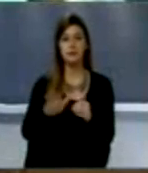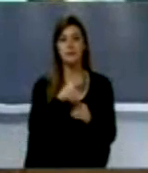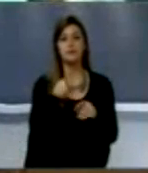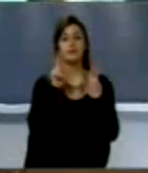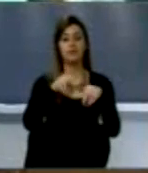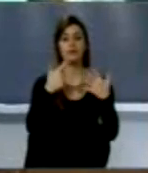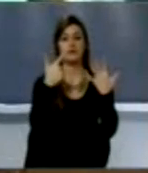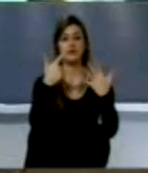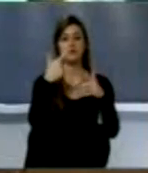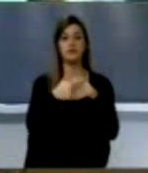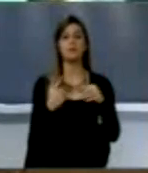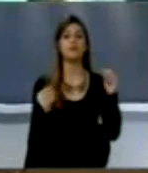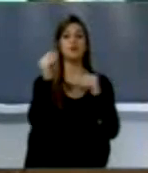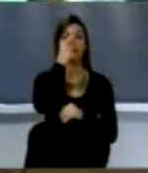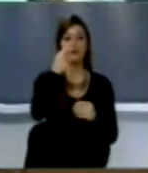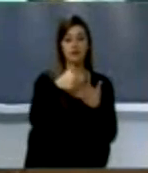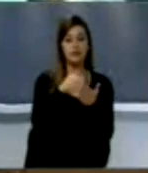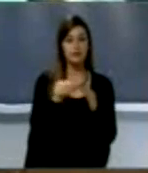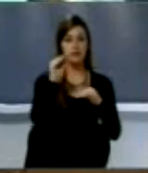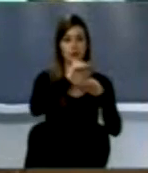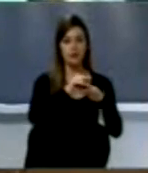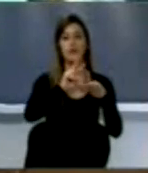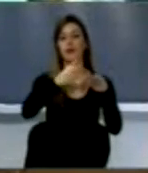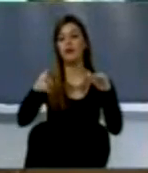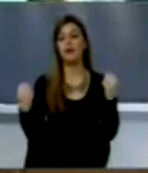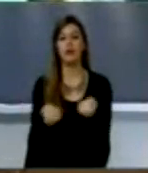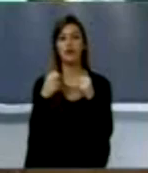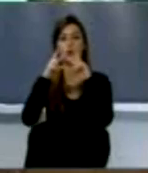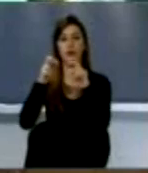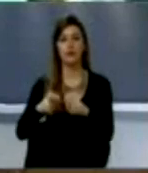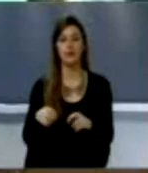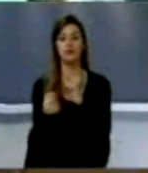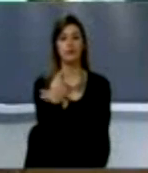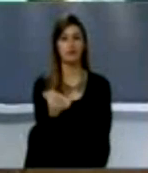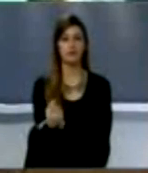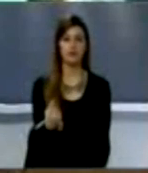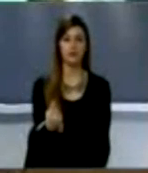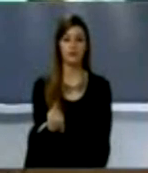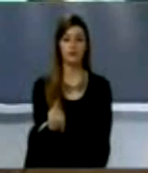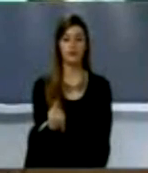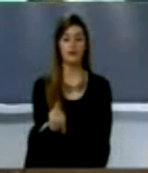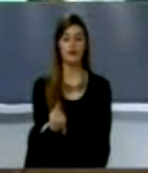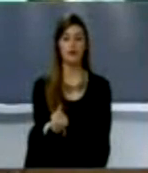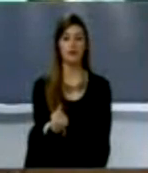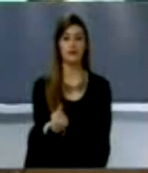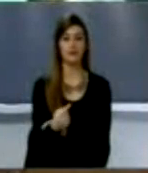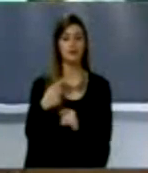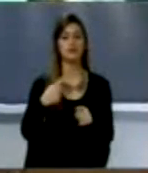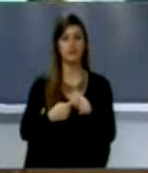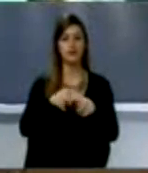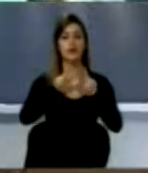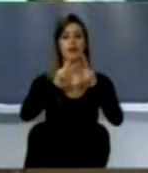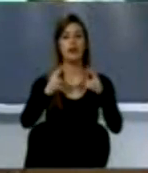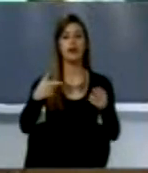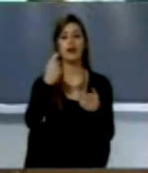7 fish më shumë për RTK-n sesa për të gjitha aktivitetet në ulëmtim dhe inovacione. E shumë më shumë sesa mjetet e ndara për